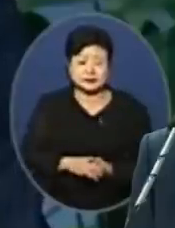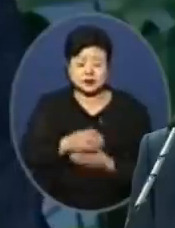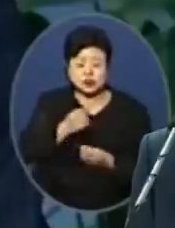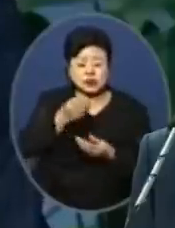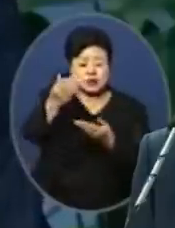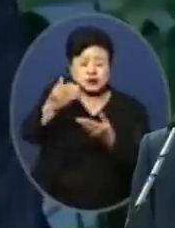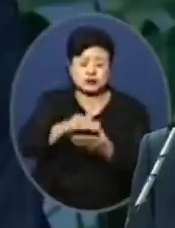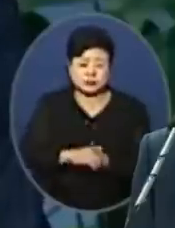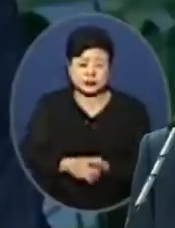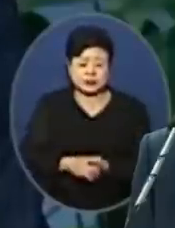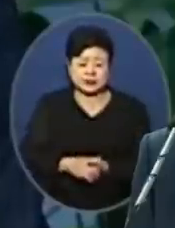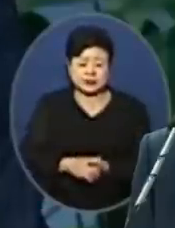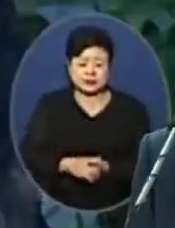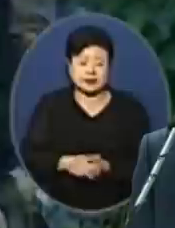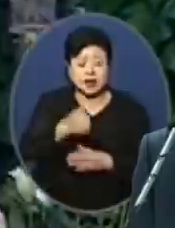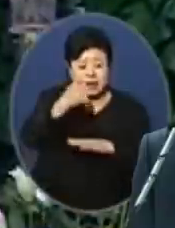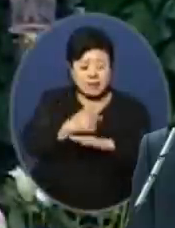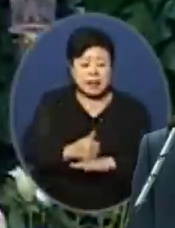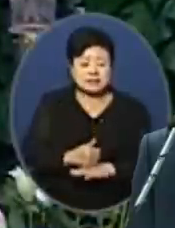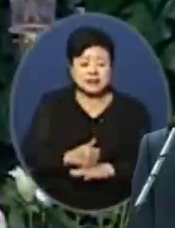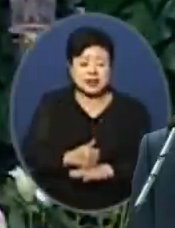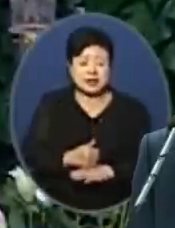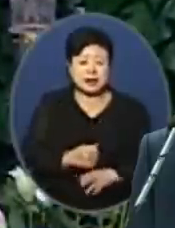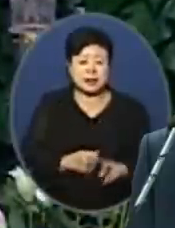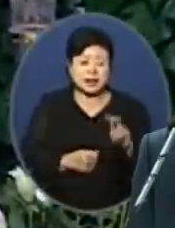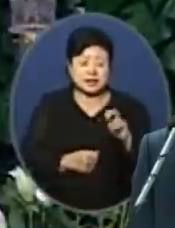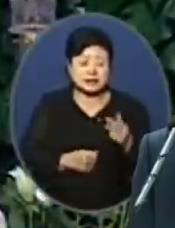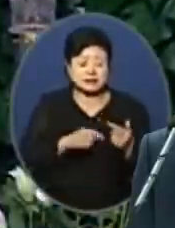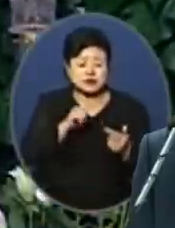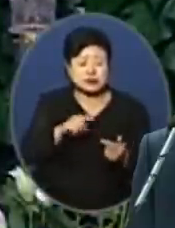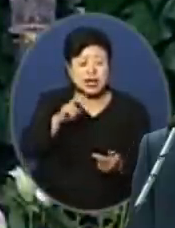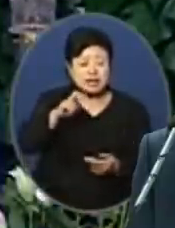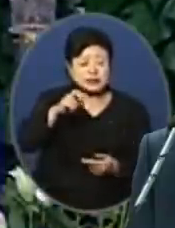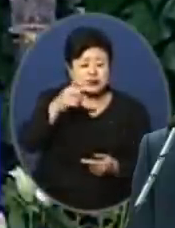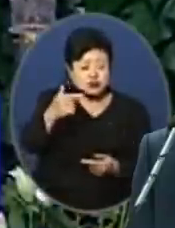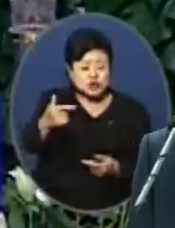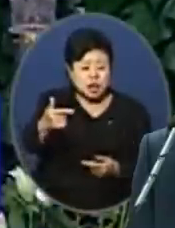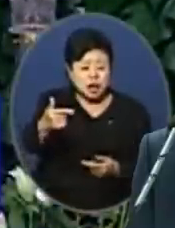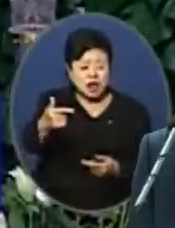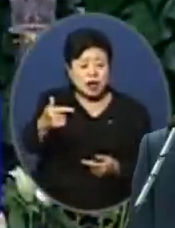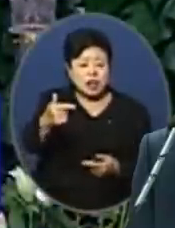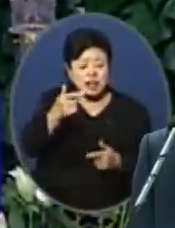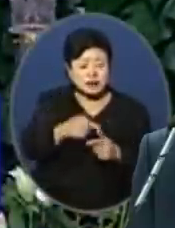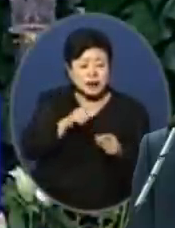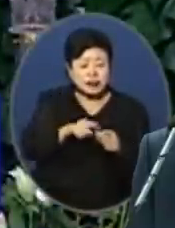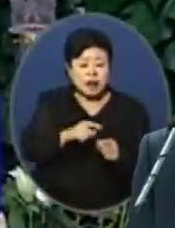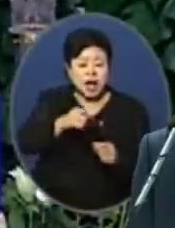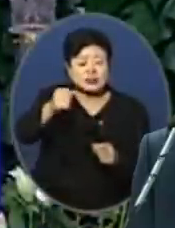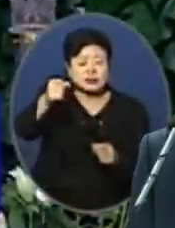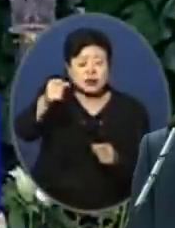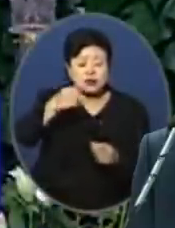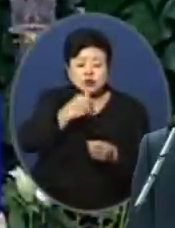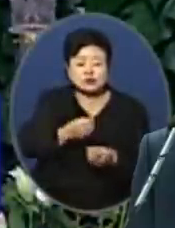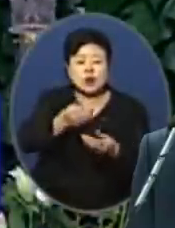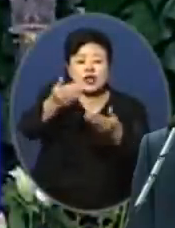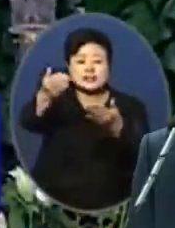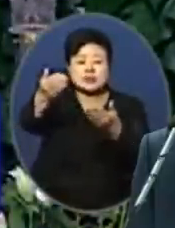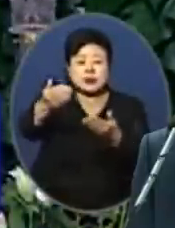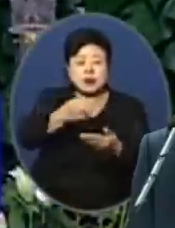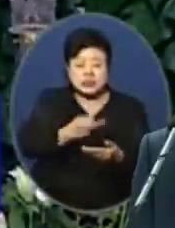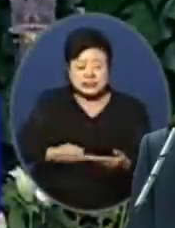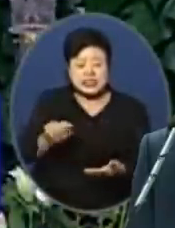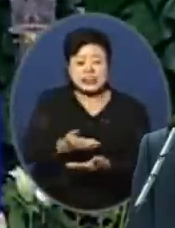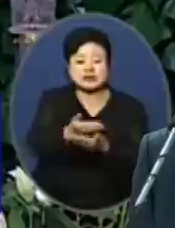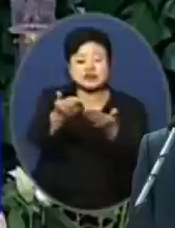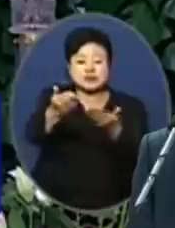축복해 주신 것입니다. 마태복음 26장 26절로 28절에 보면 그들이 먹을 때 예수께서 떡을 가지사 축복하시고 떼어